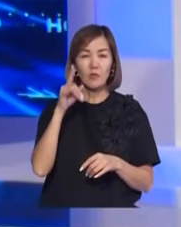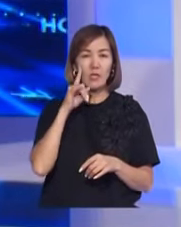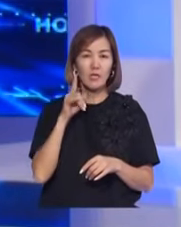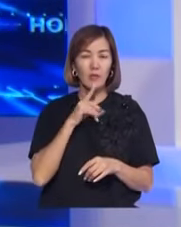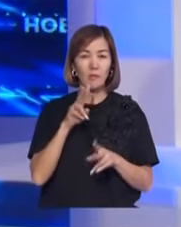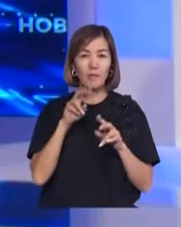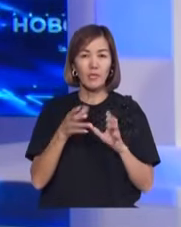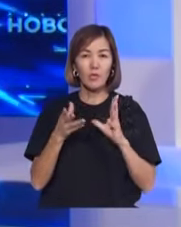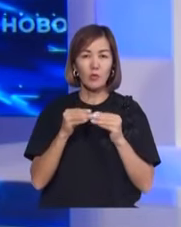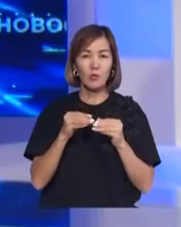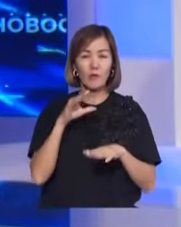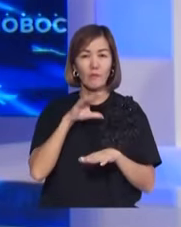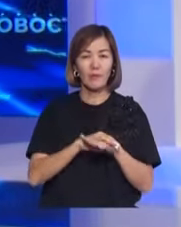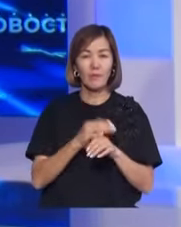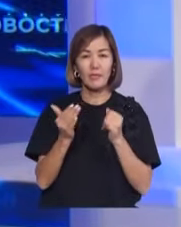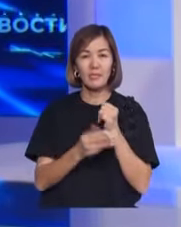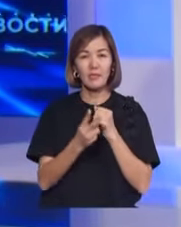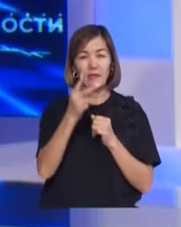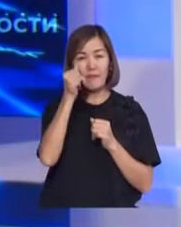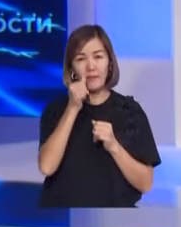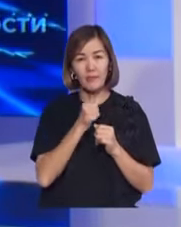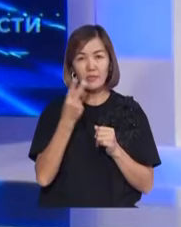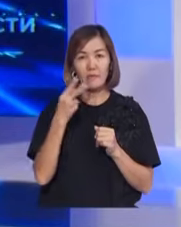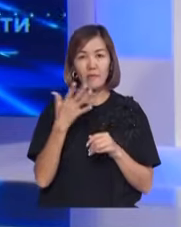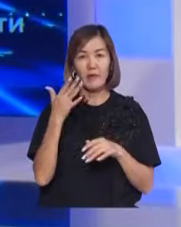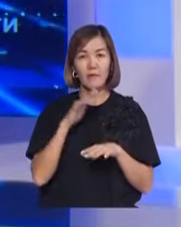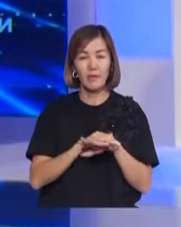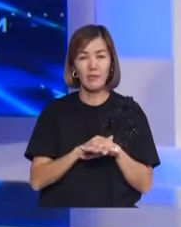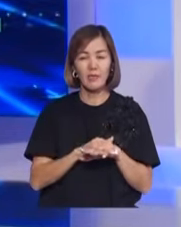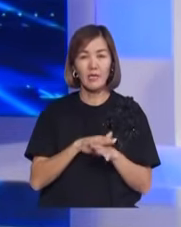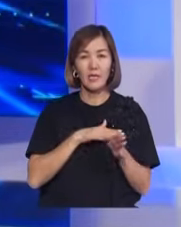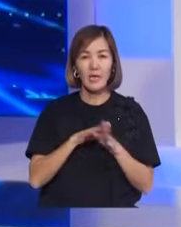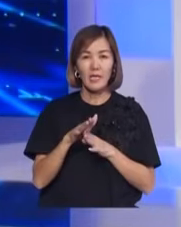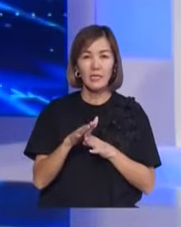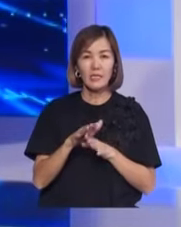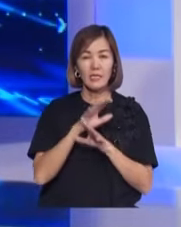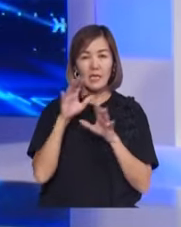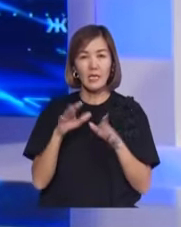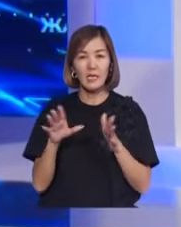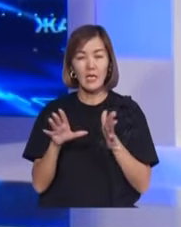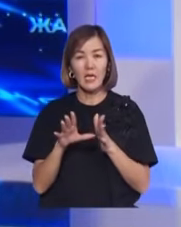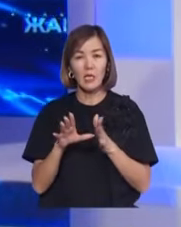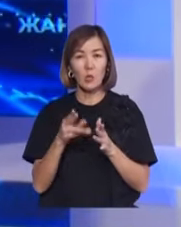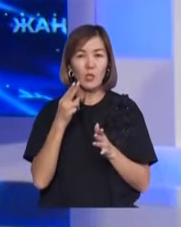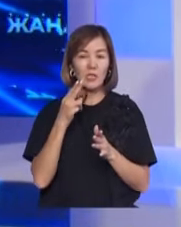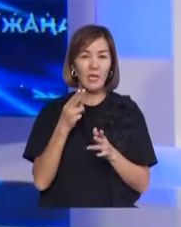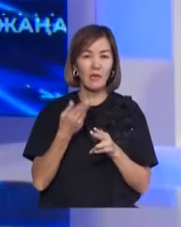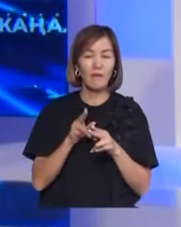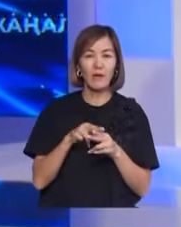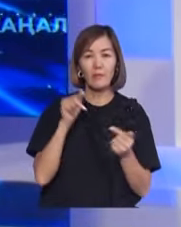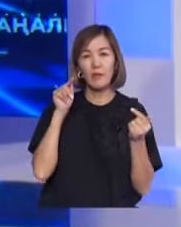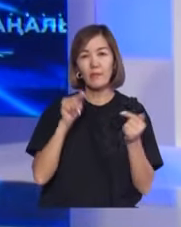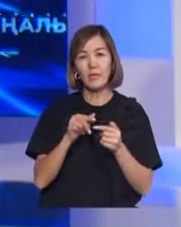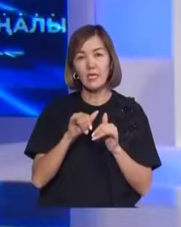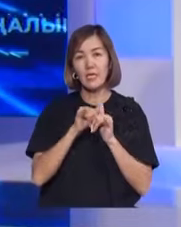финансовому мониторингу выявило за последние два месяца 25 фактов реализации и хранения электронных сигарет. В рамках борьбы с